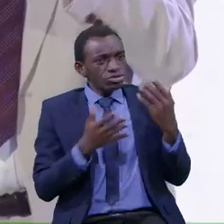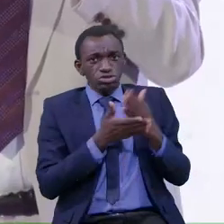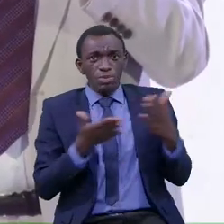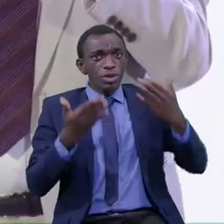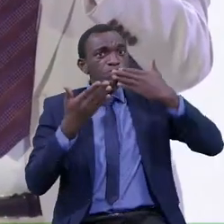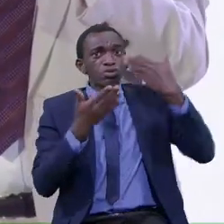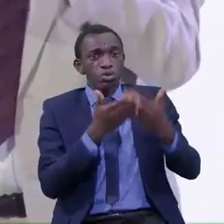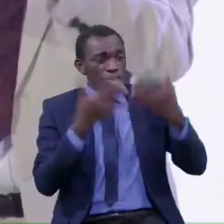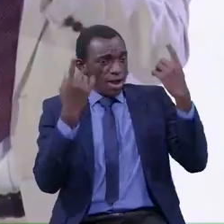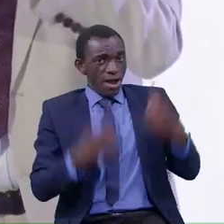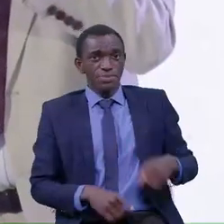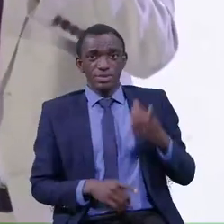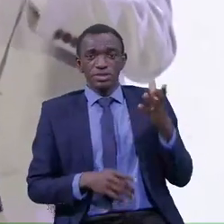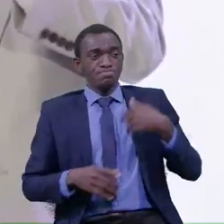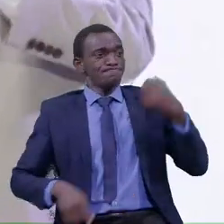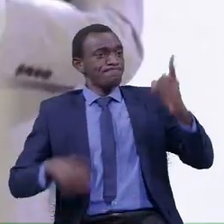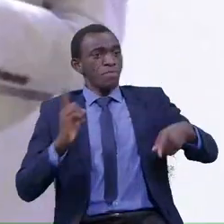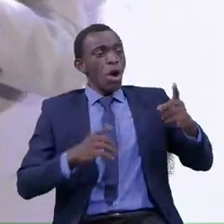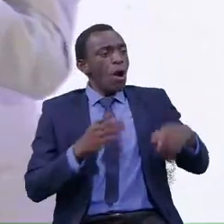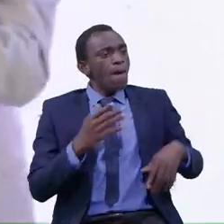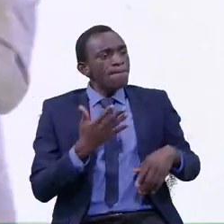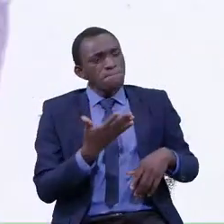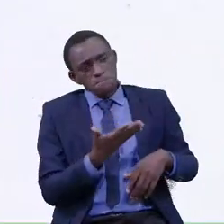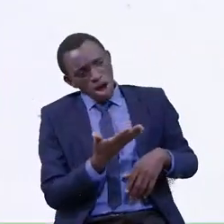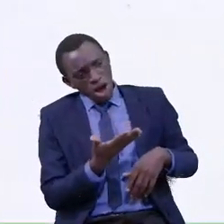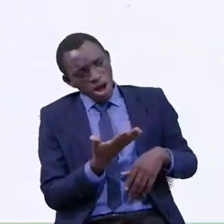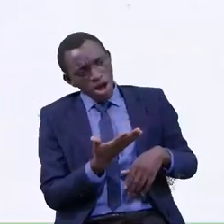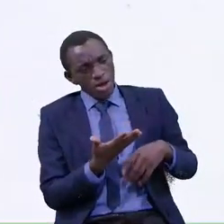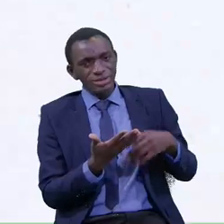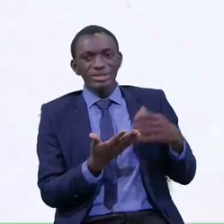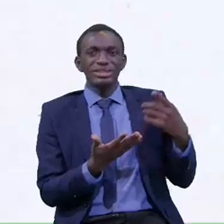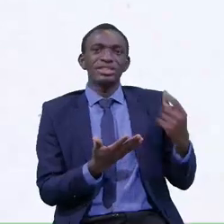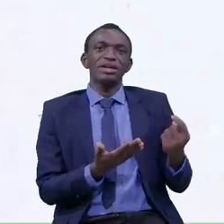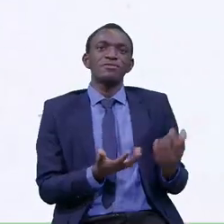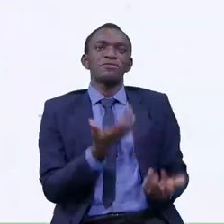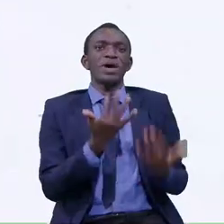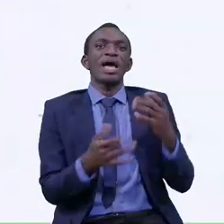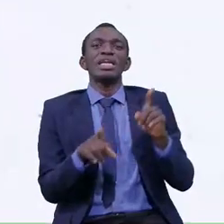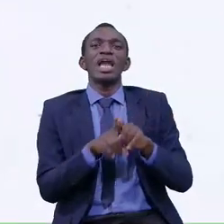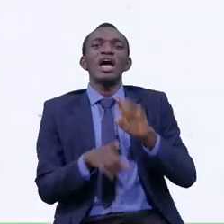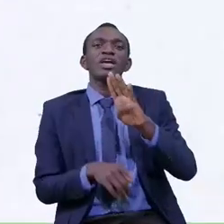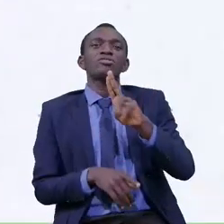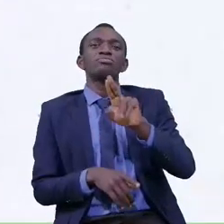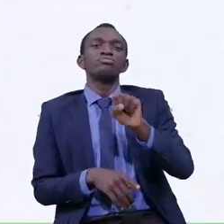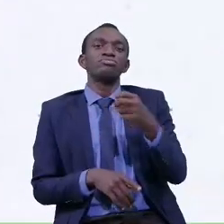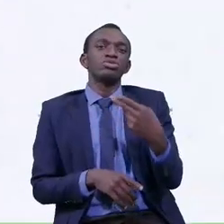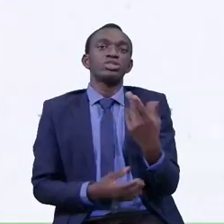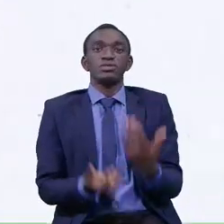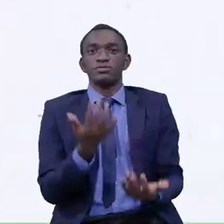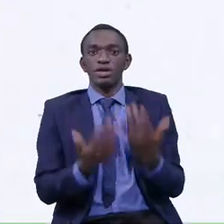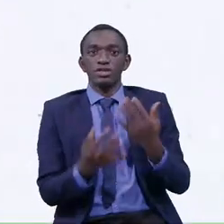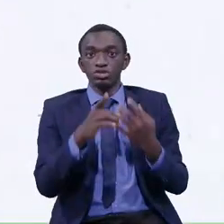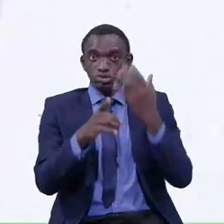se passe là-bas. Et le feu, c'est comme le feu de brousse. Vous connaissez le feu de brousse?